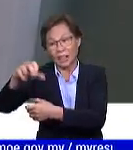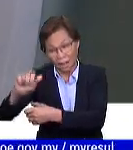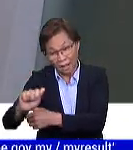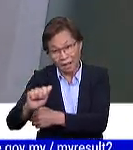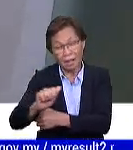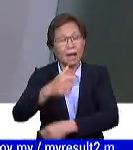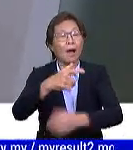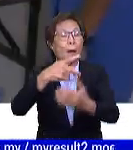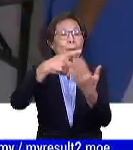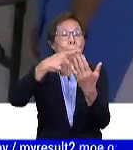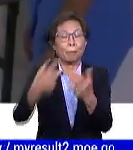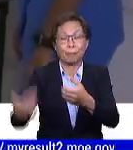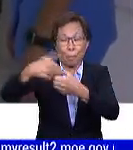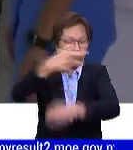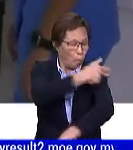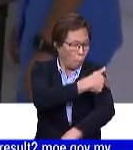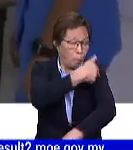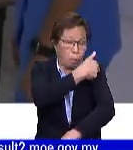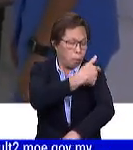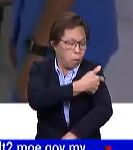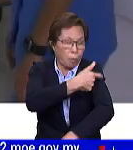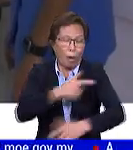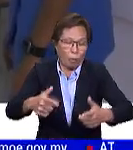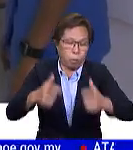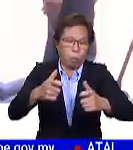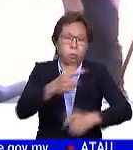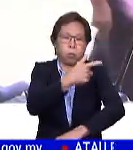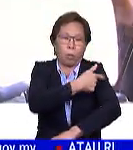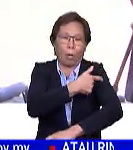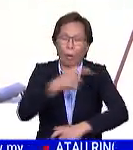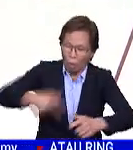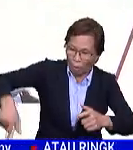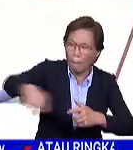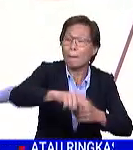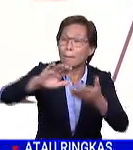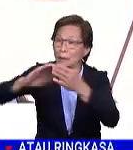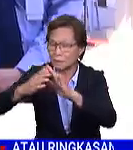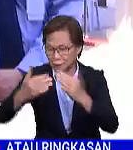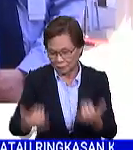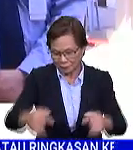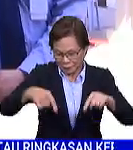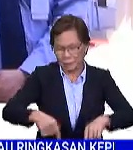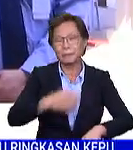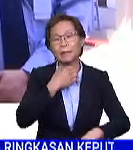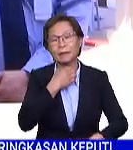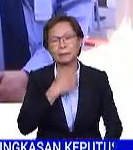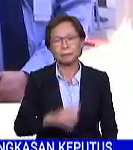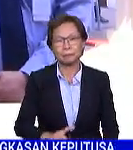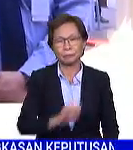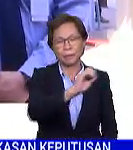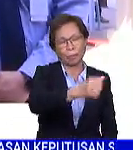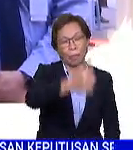imunisasi bertujuan membantu mempercepatkan proses vaksinasi kepada masyarakat di negeri ini. Yang pertama